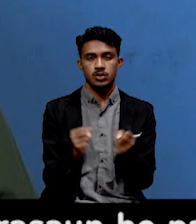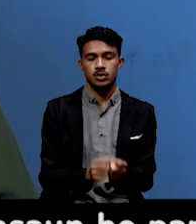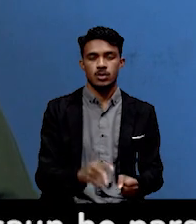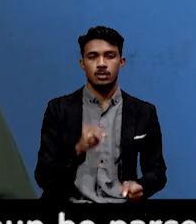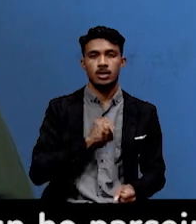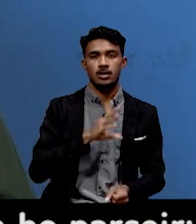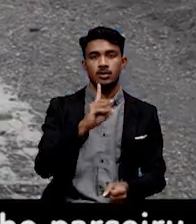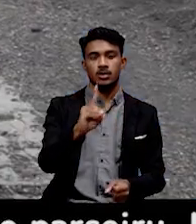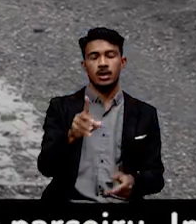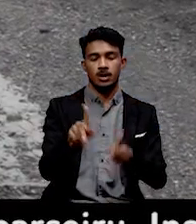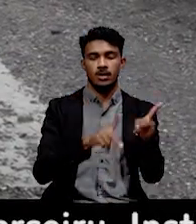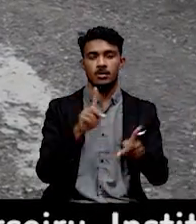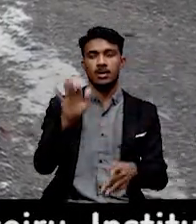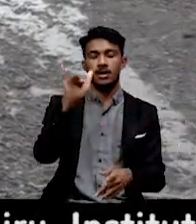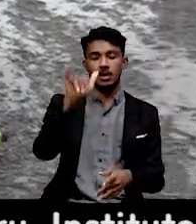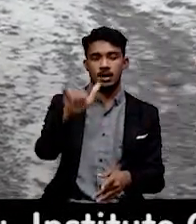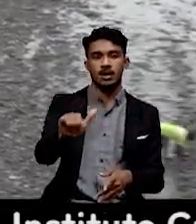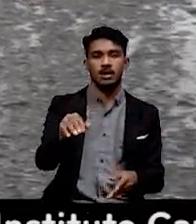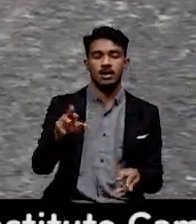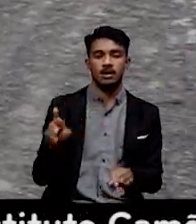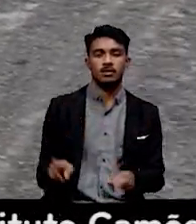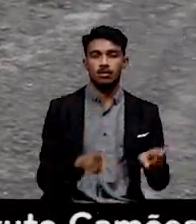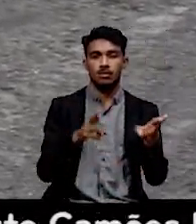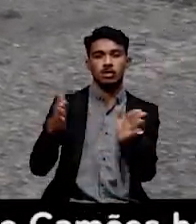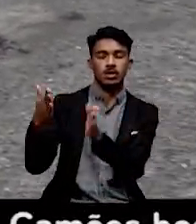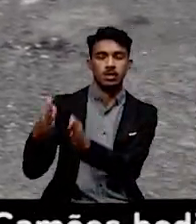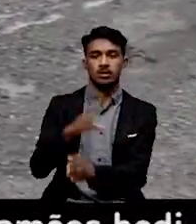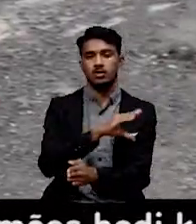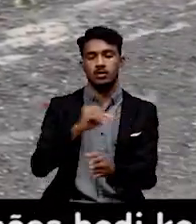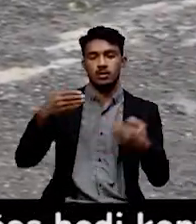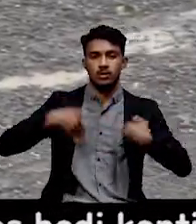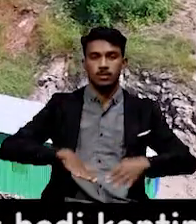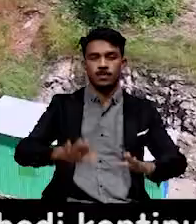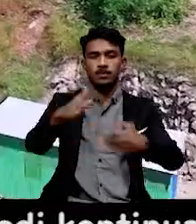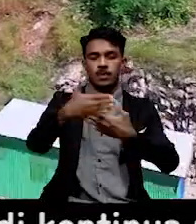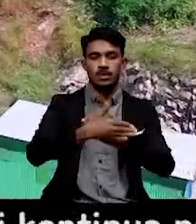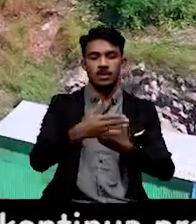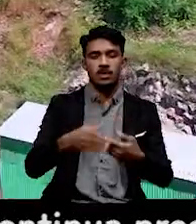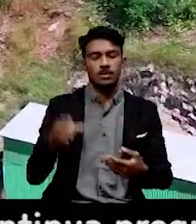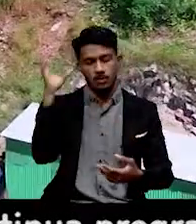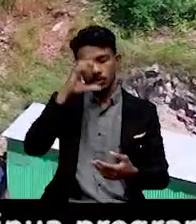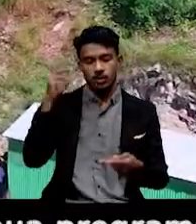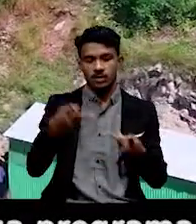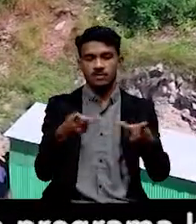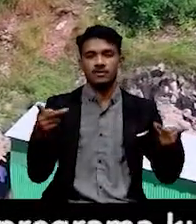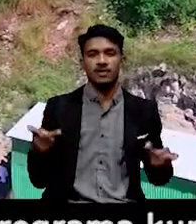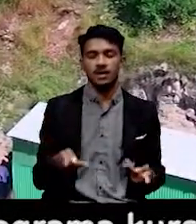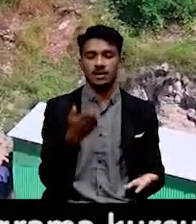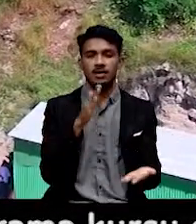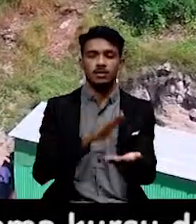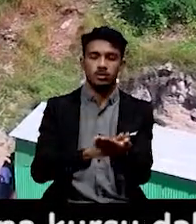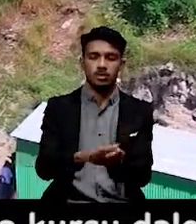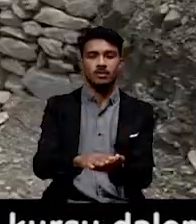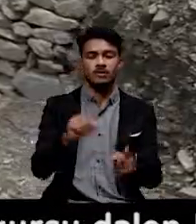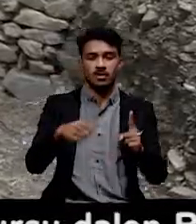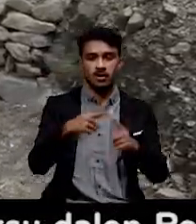hidak nebe hela ia mota nining notasi ibun atau antesipa ho dibuka fatin siguru baing hira udang bot akontese